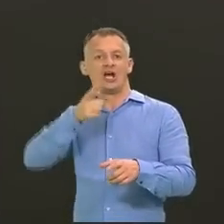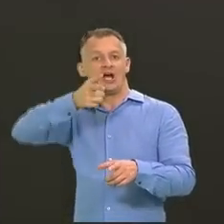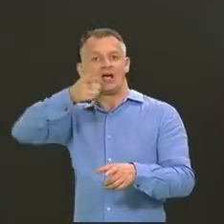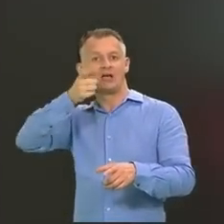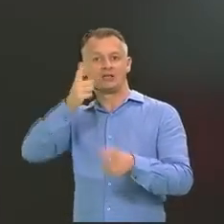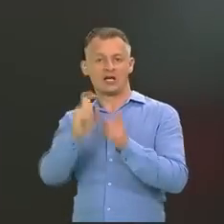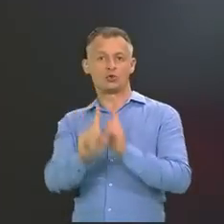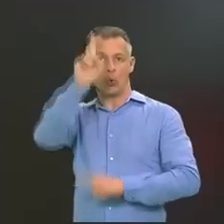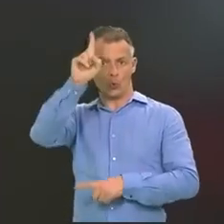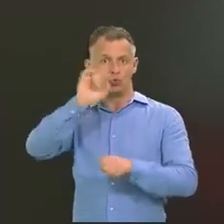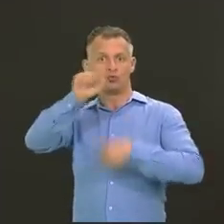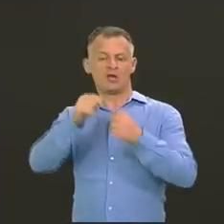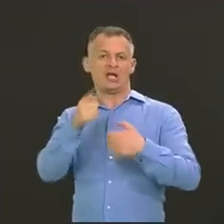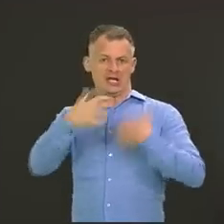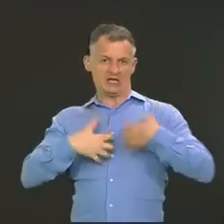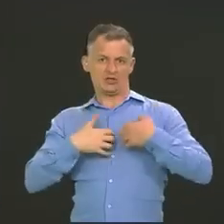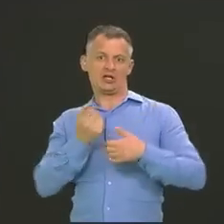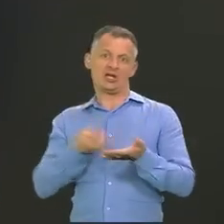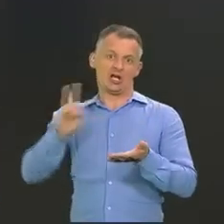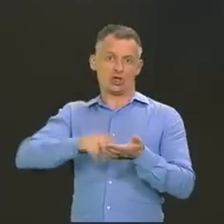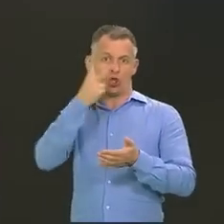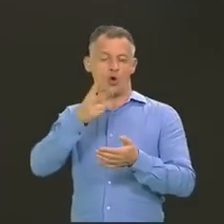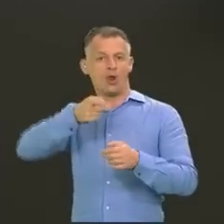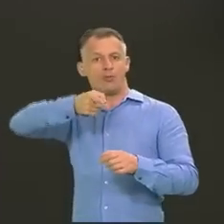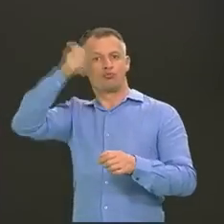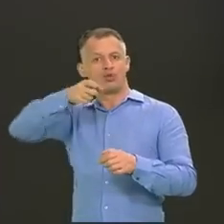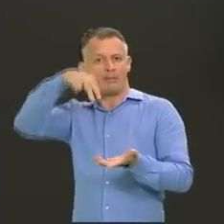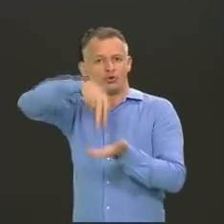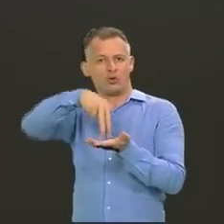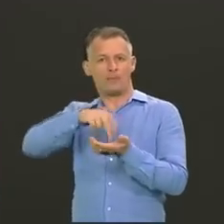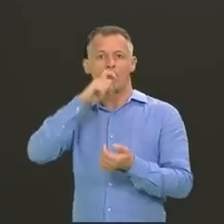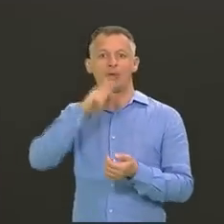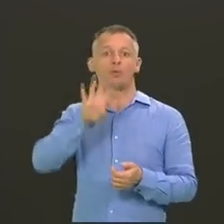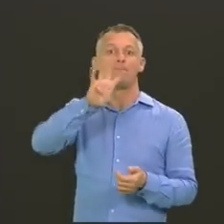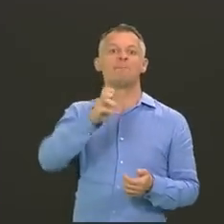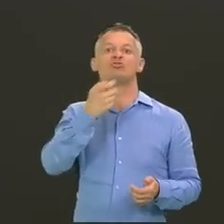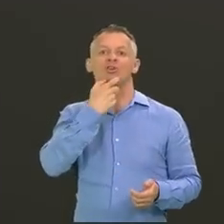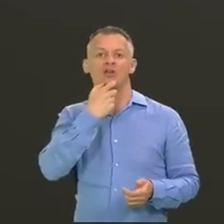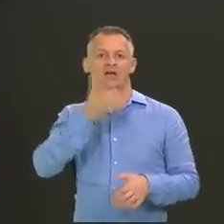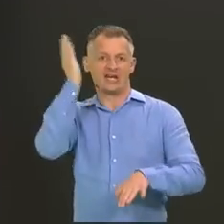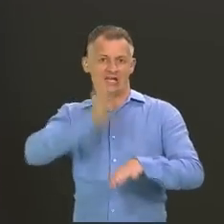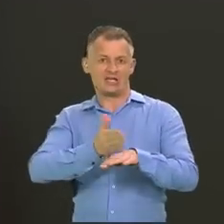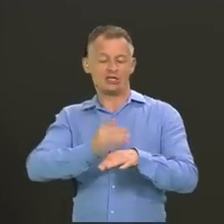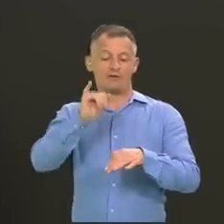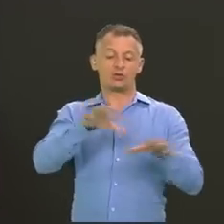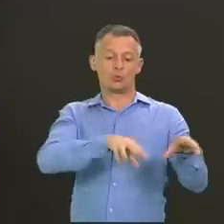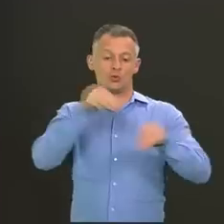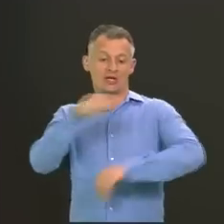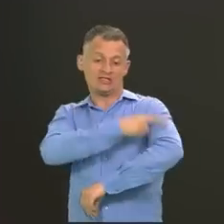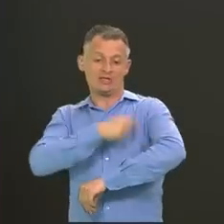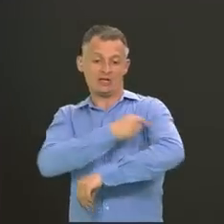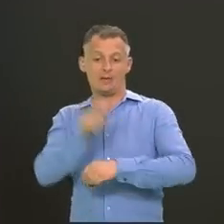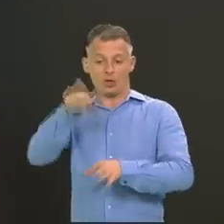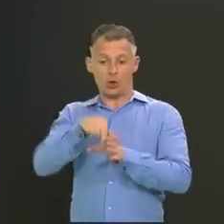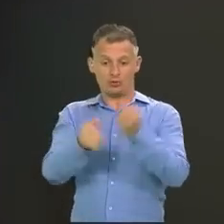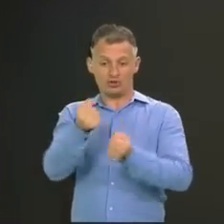în continuare agresiv, au tras alte două focuri de armă la picioare. Bărbatul în vârstă de 40 de ani a fost rănit și a fost dus la spital. Șoferul nu